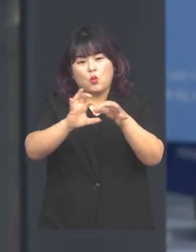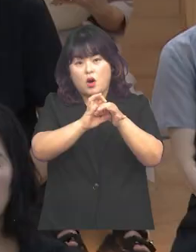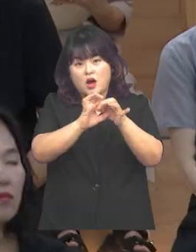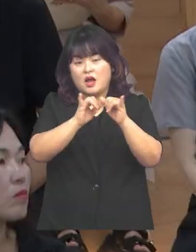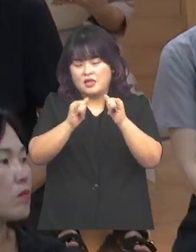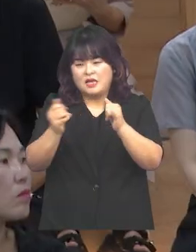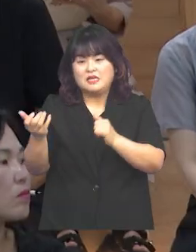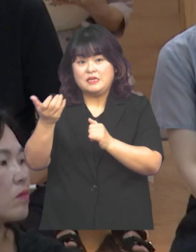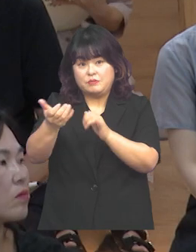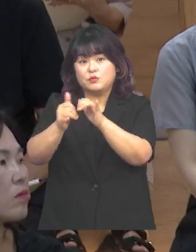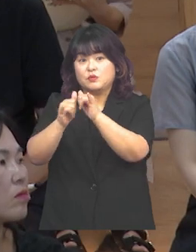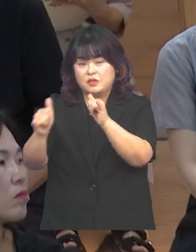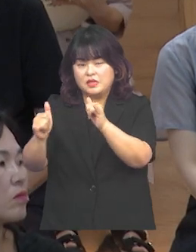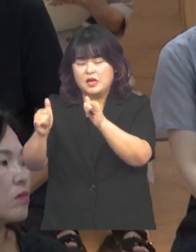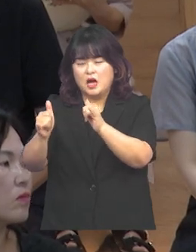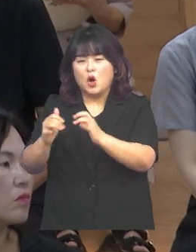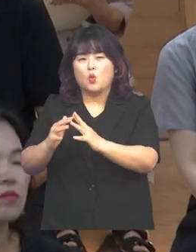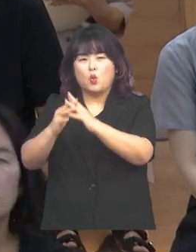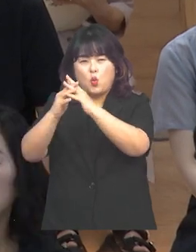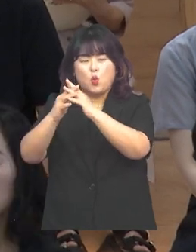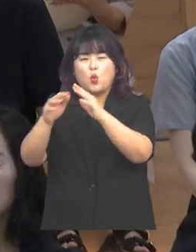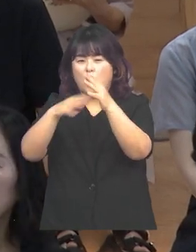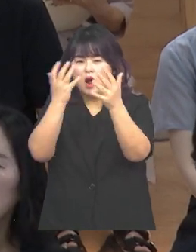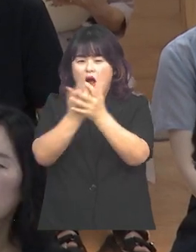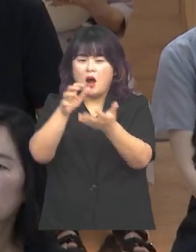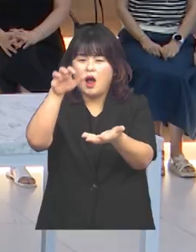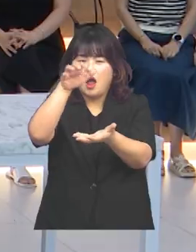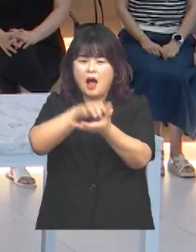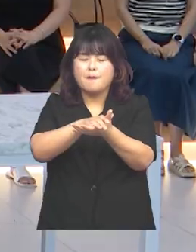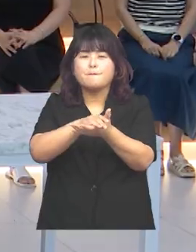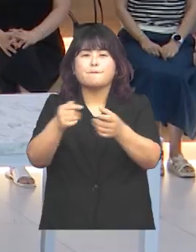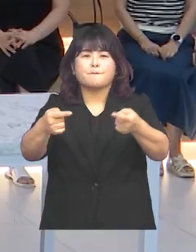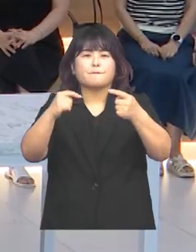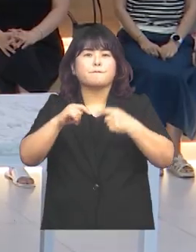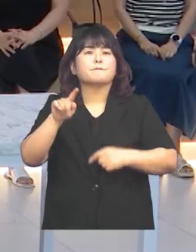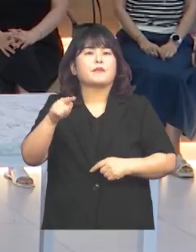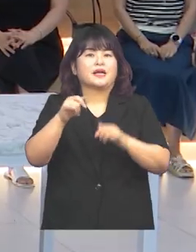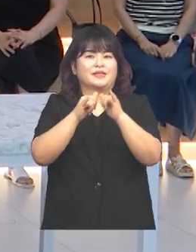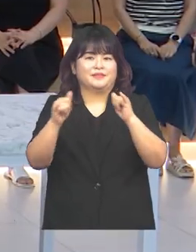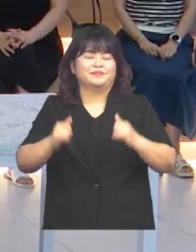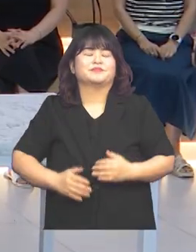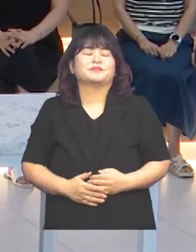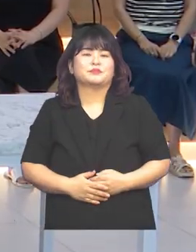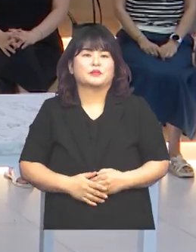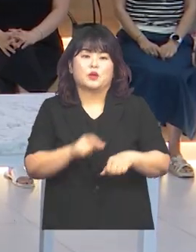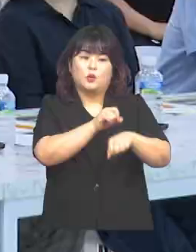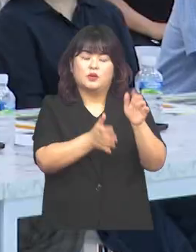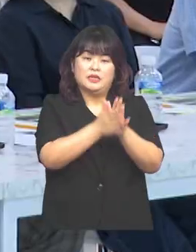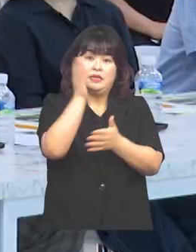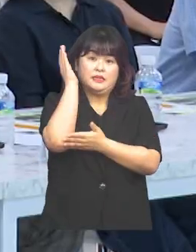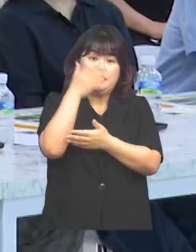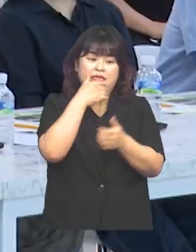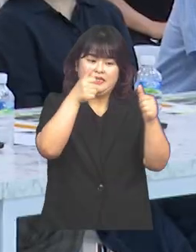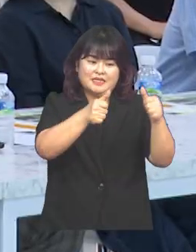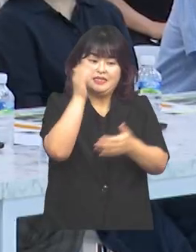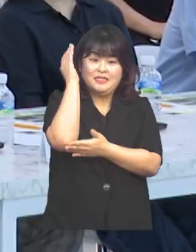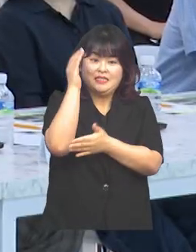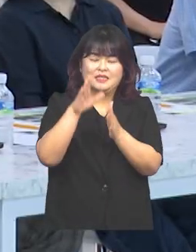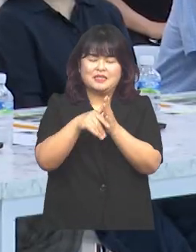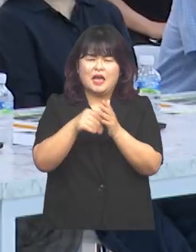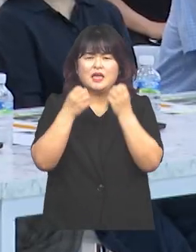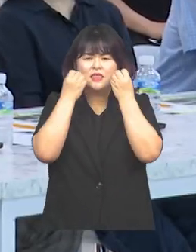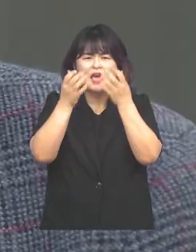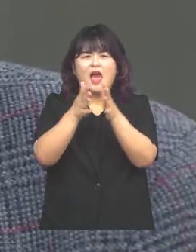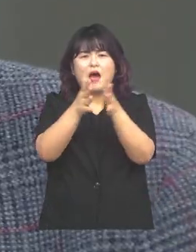관계자, 입주자, 시행사, 시공사 관계자 등 100여 명이 참석했습니다. 이 시장은 인사말을 통해